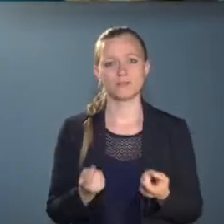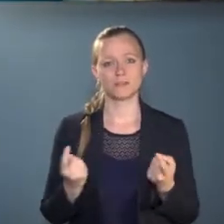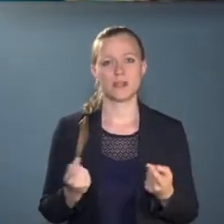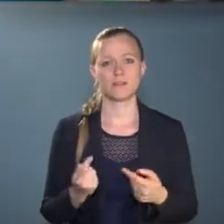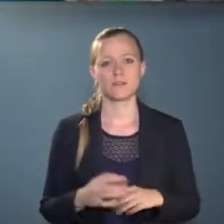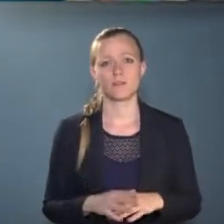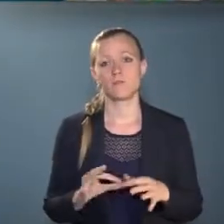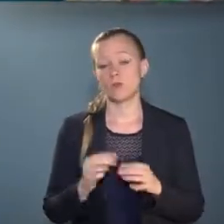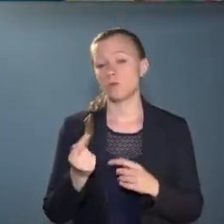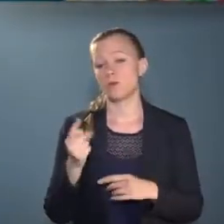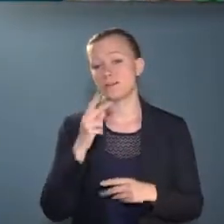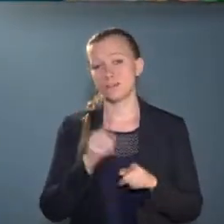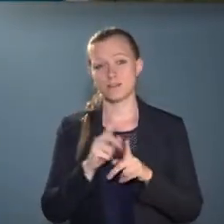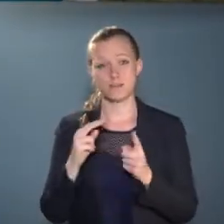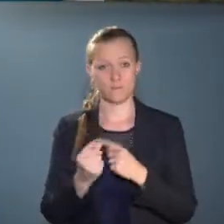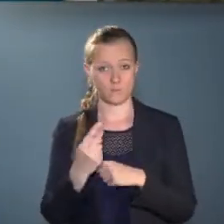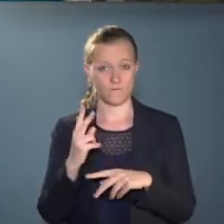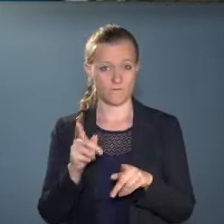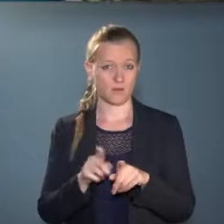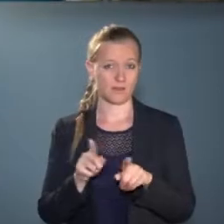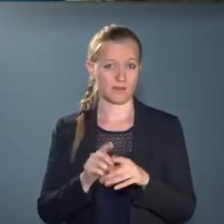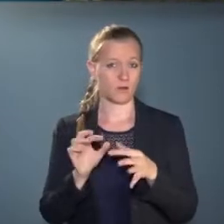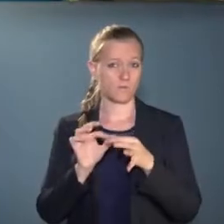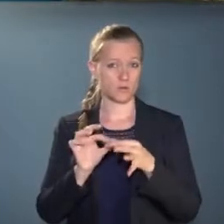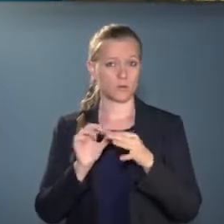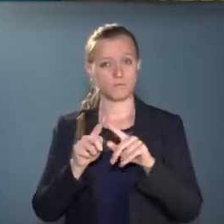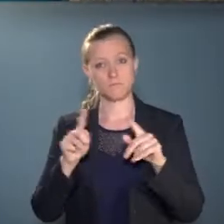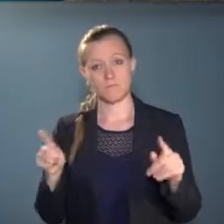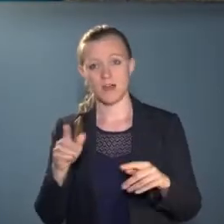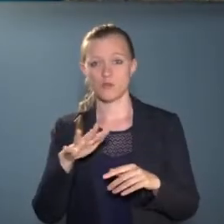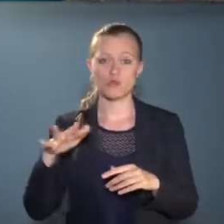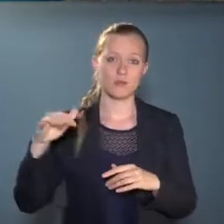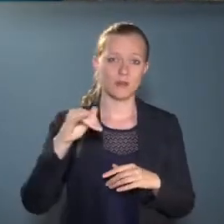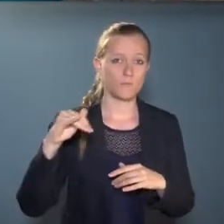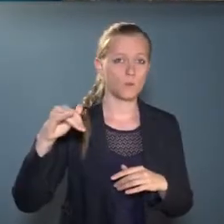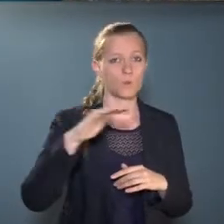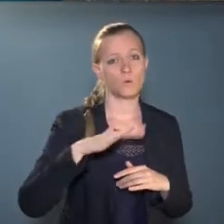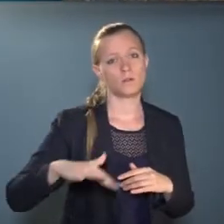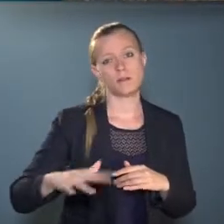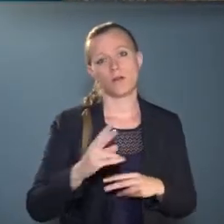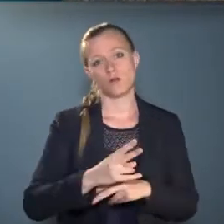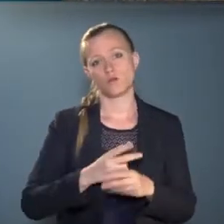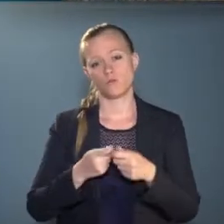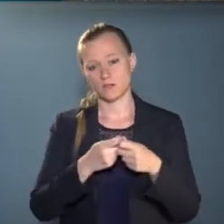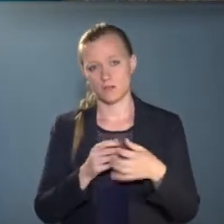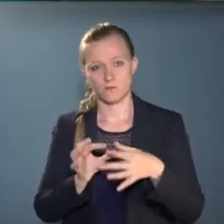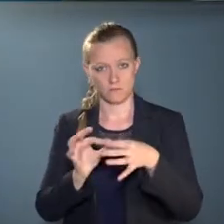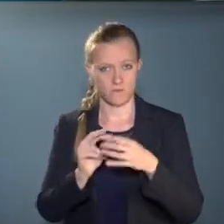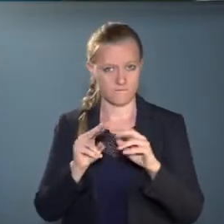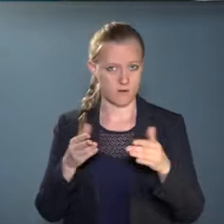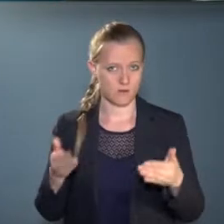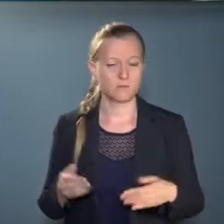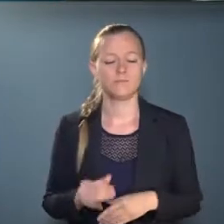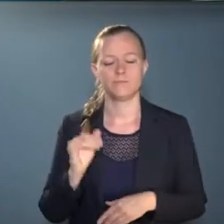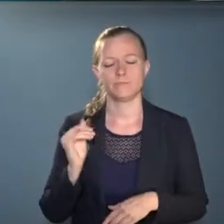Önök ilyen szempontból tartanak-e kapcsolatot más repülőterek hasonló szervezeteivel? Igen,